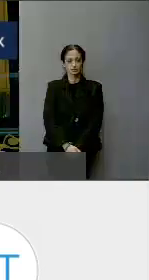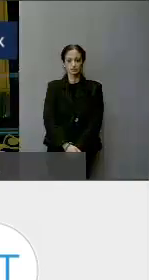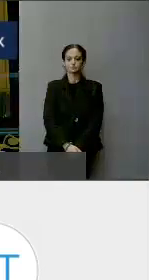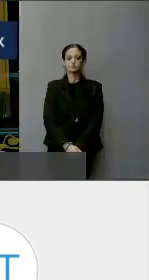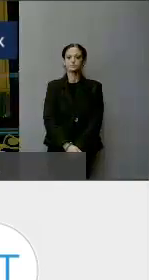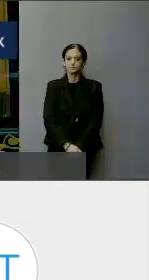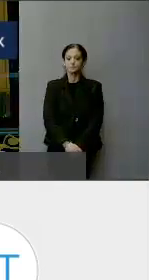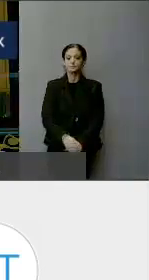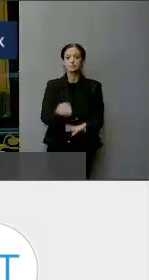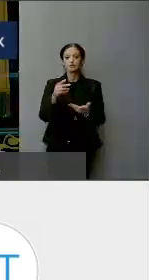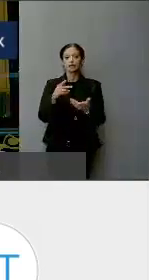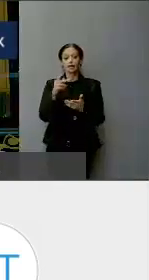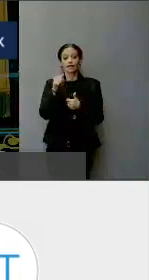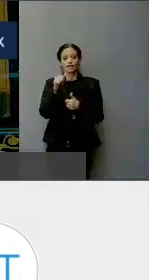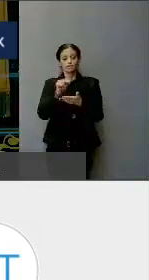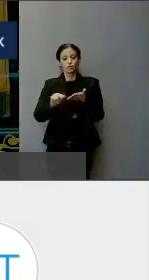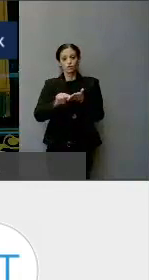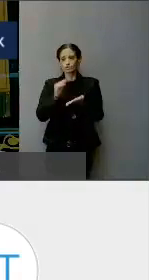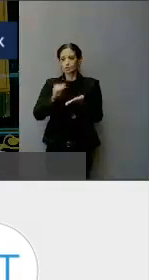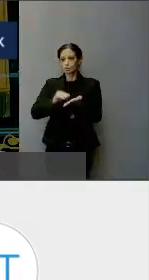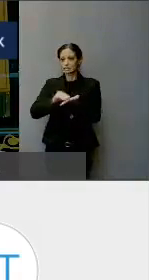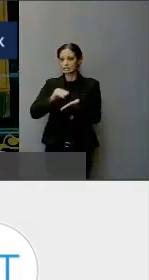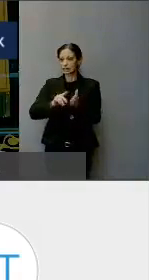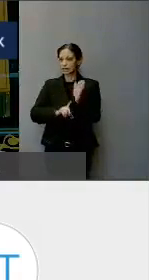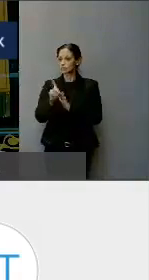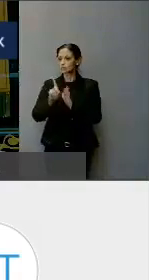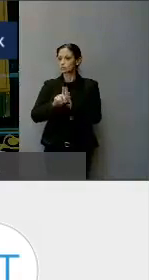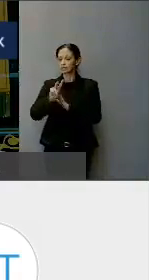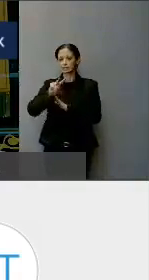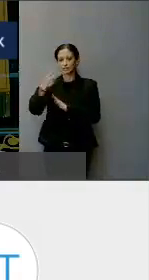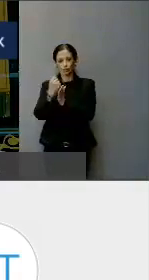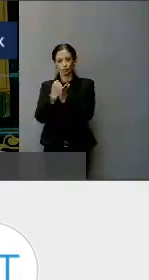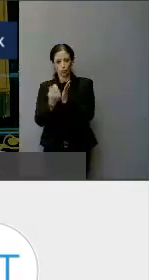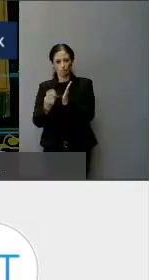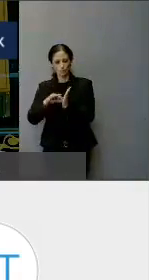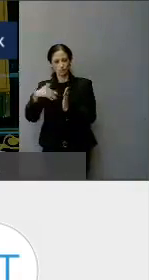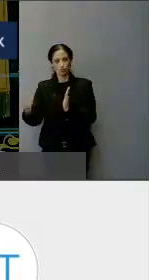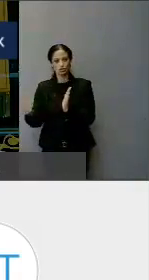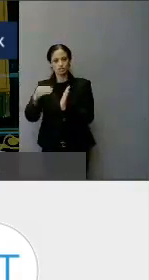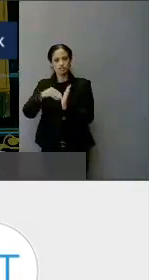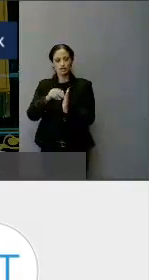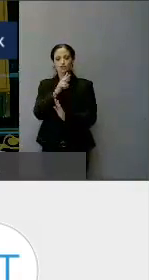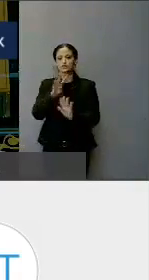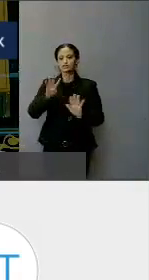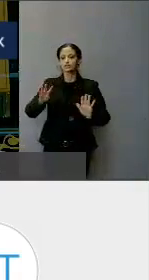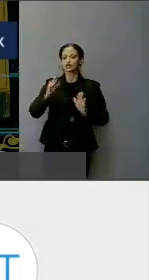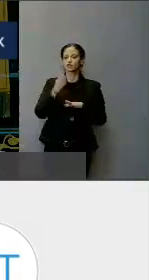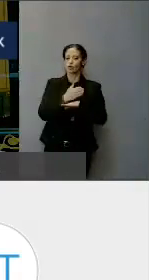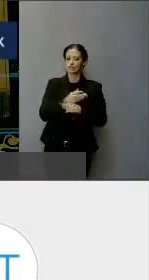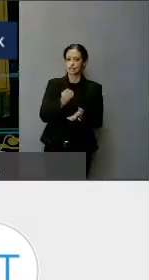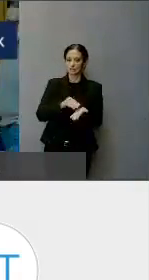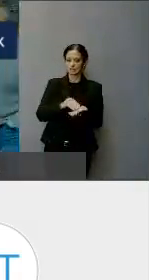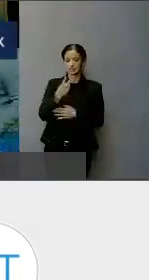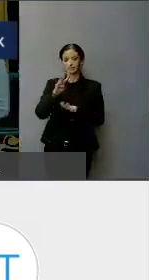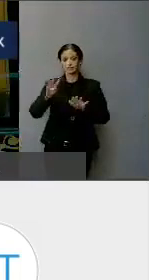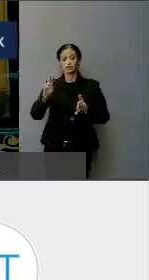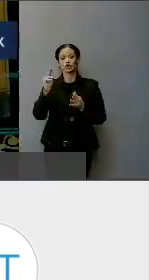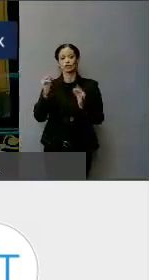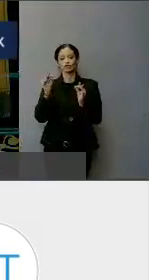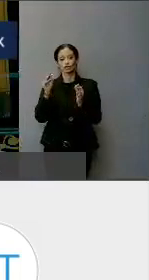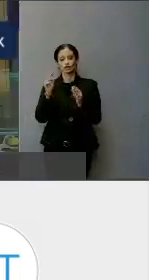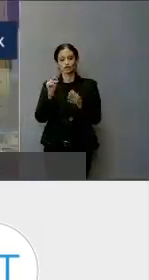allora esito votazione in presenza sul secondo documento fuori sacco 29 consiglieri presenti 29 voti favorevoli